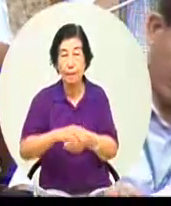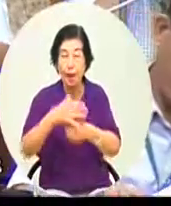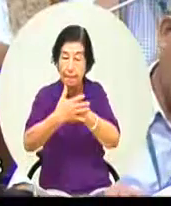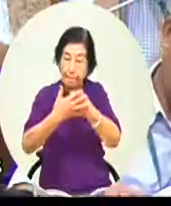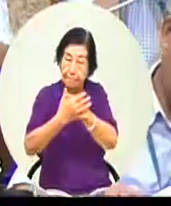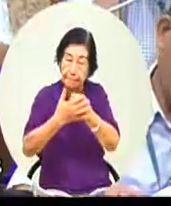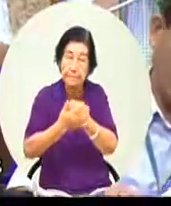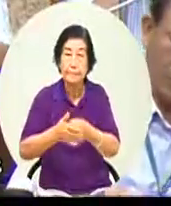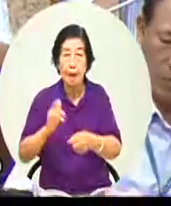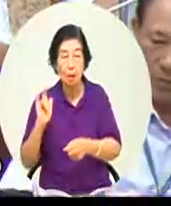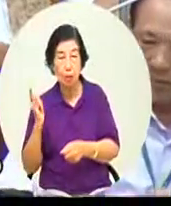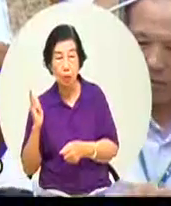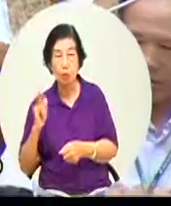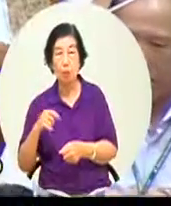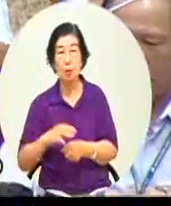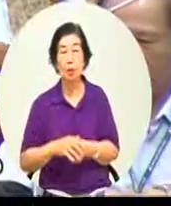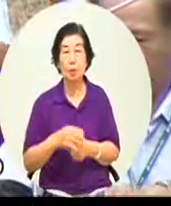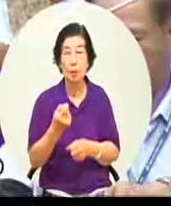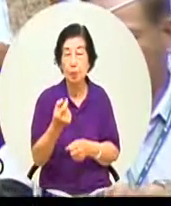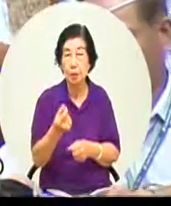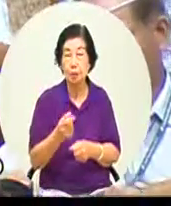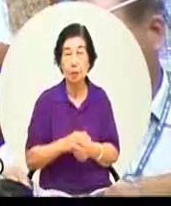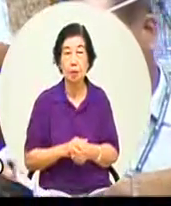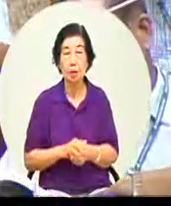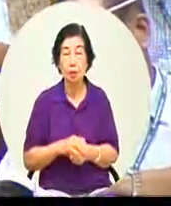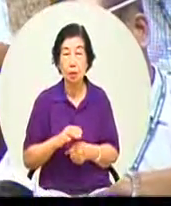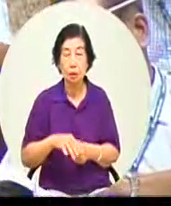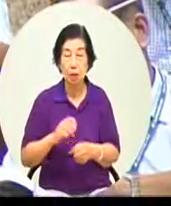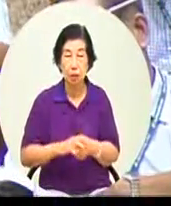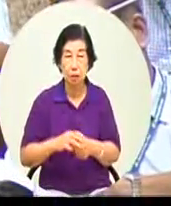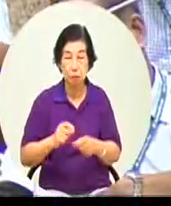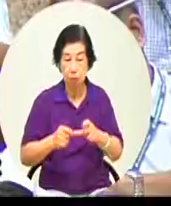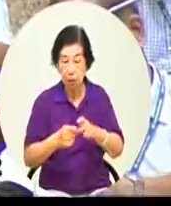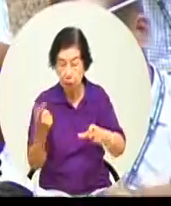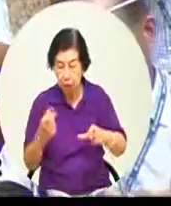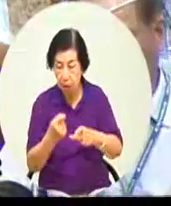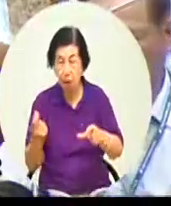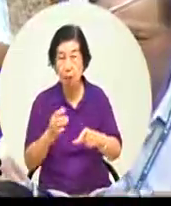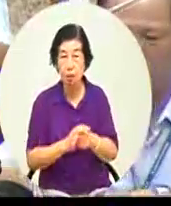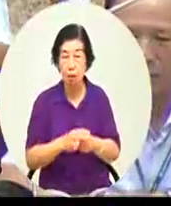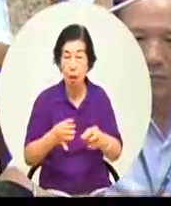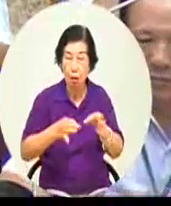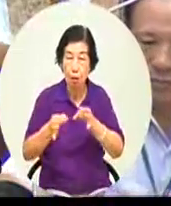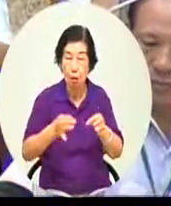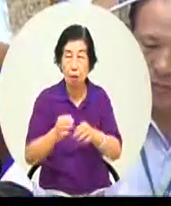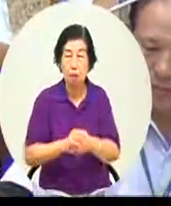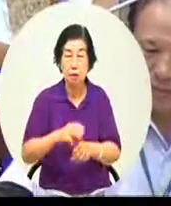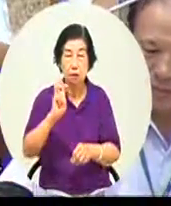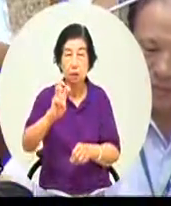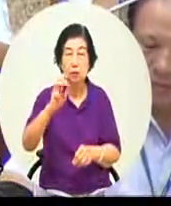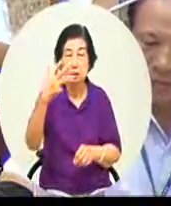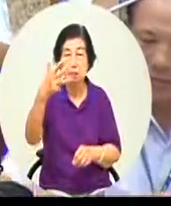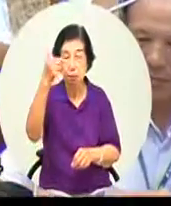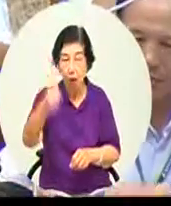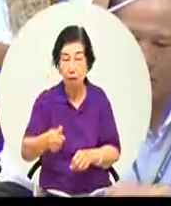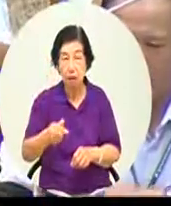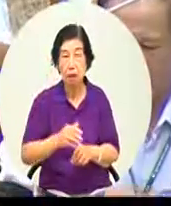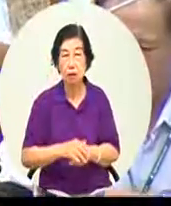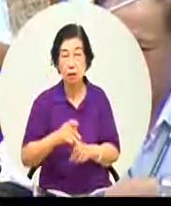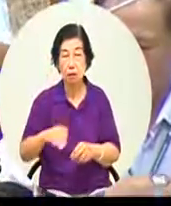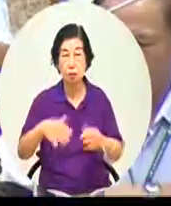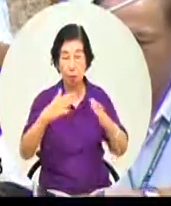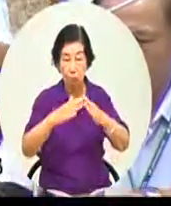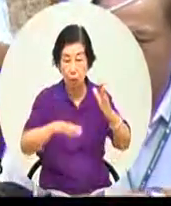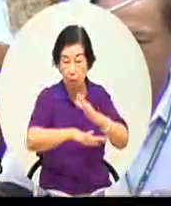我目前其实是公告现值38亿啊。 我们 现在那如果说我们做市场的一个处分的话， 局长 会超过这个金额。